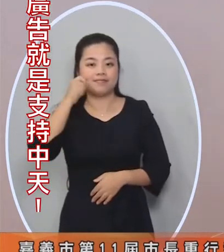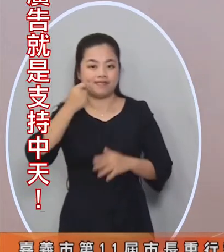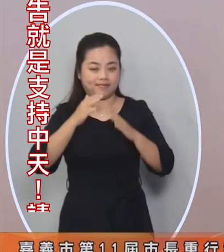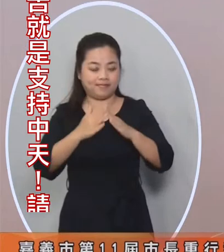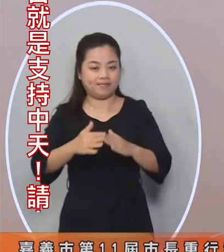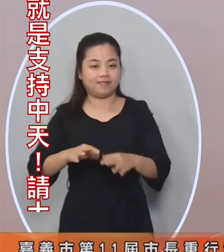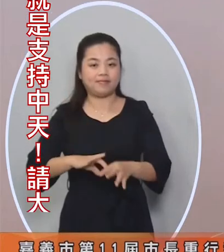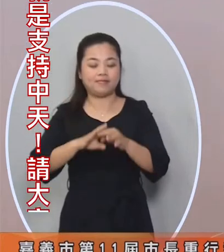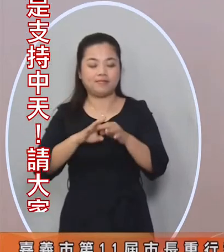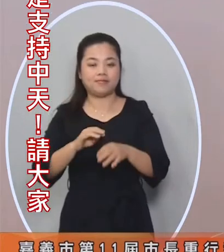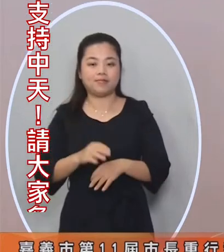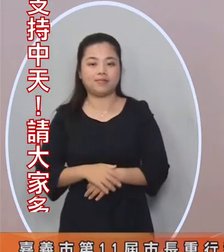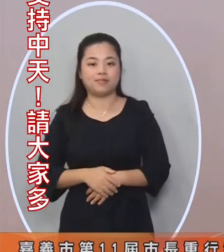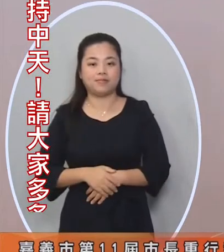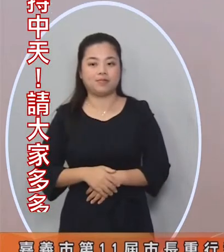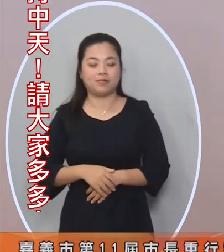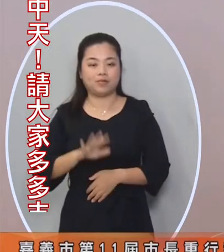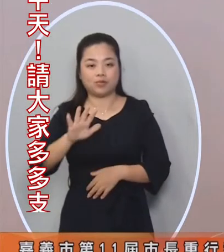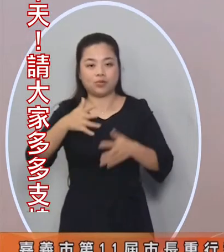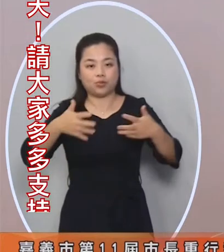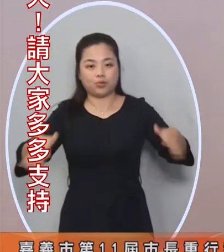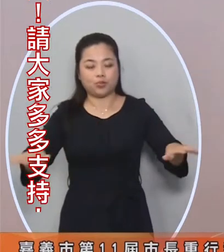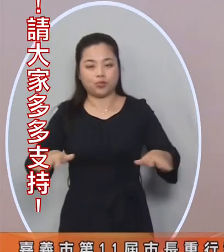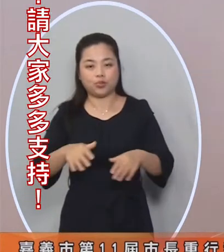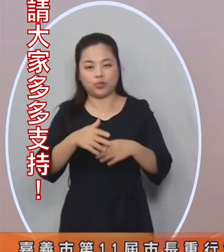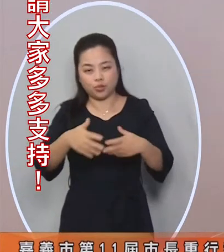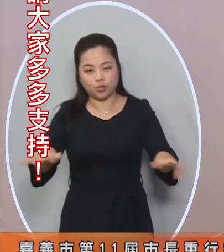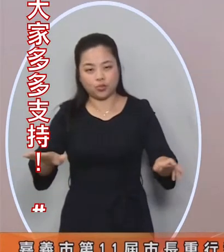我想因为我们很多很多